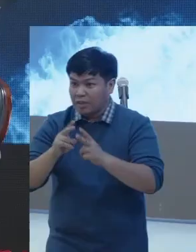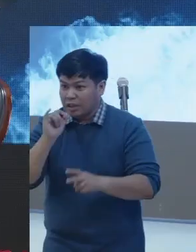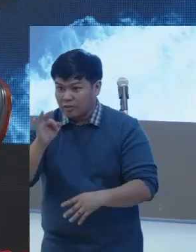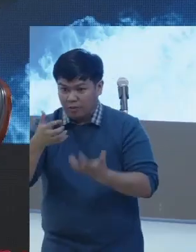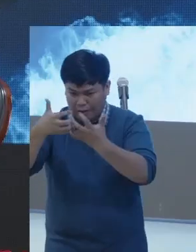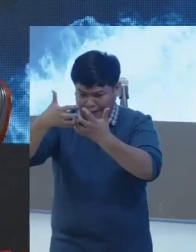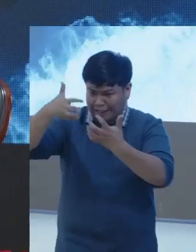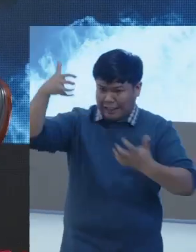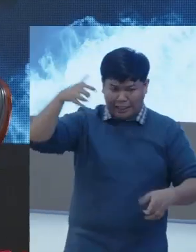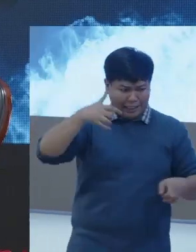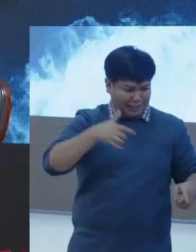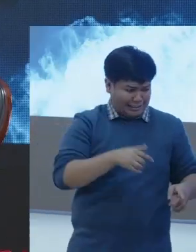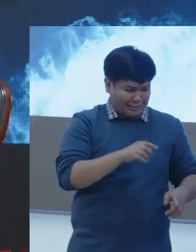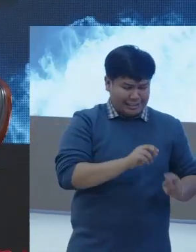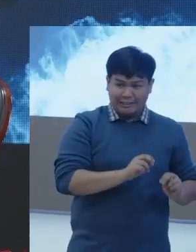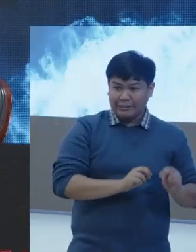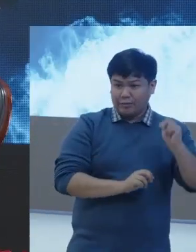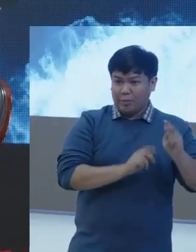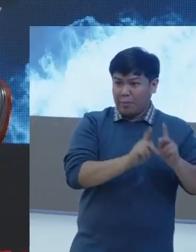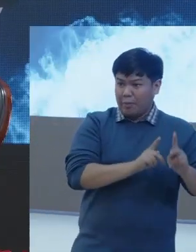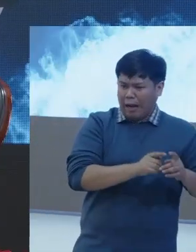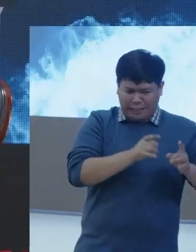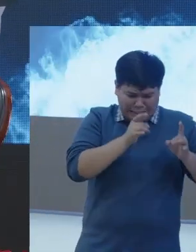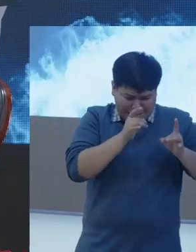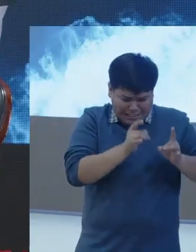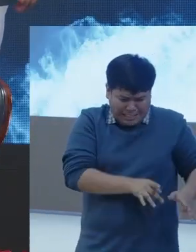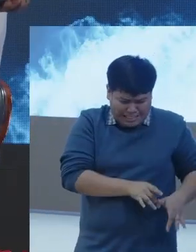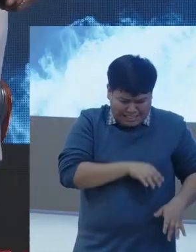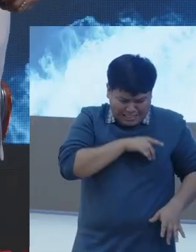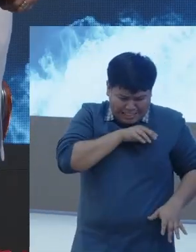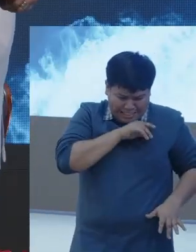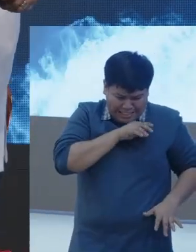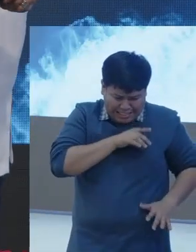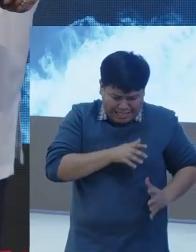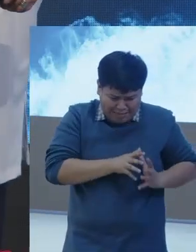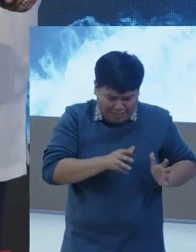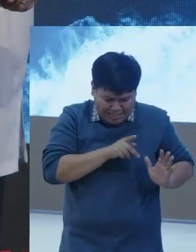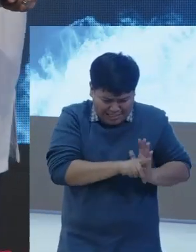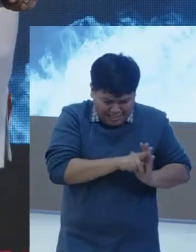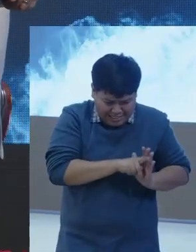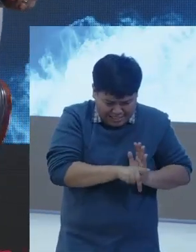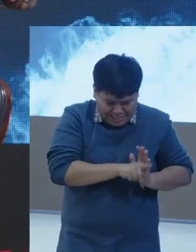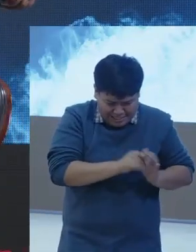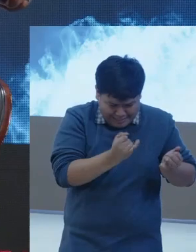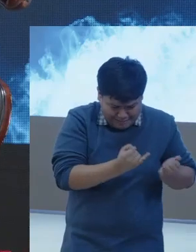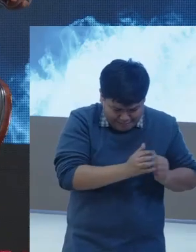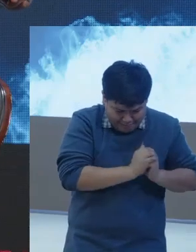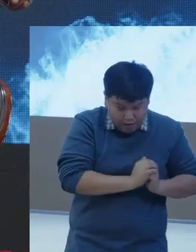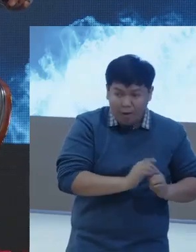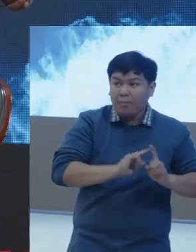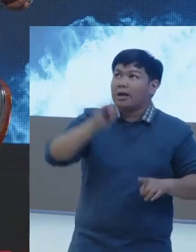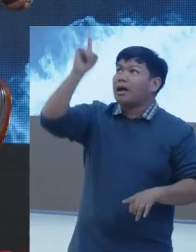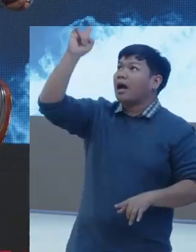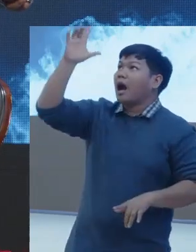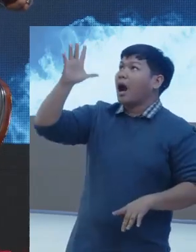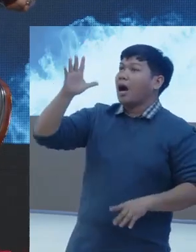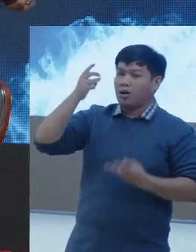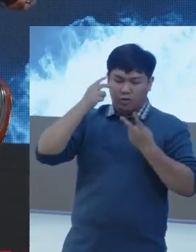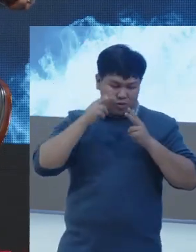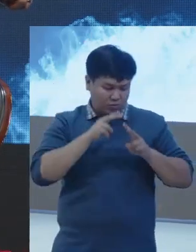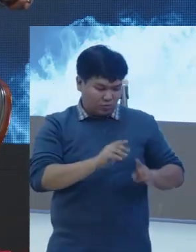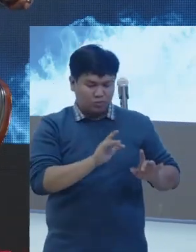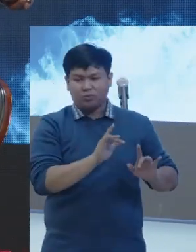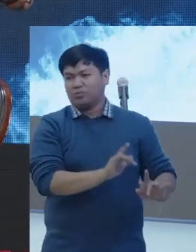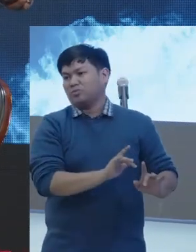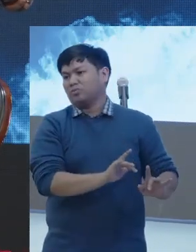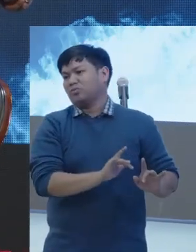siyang naliligtas. Sabi sa Isaiah 57:15, "For thus says the one